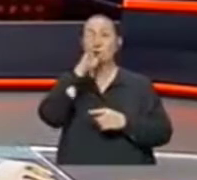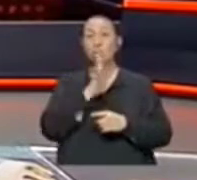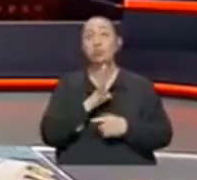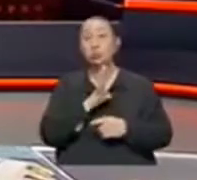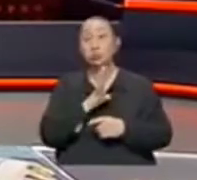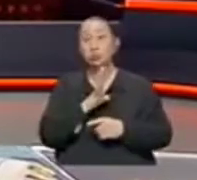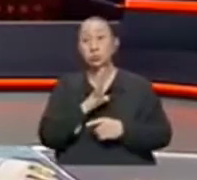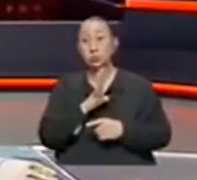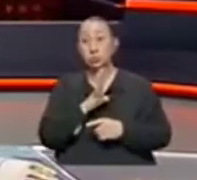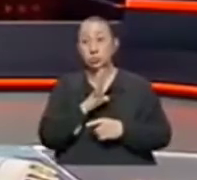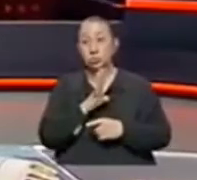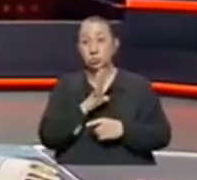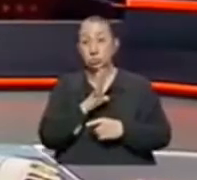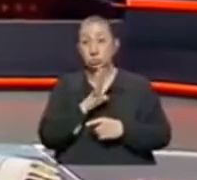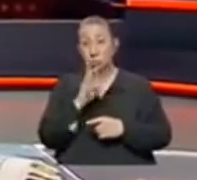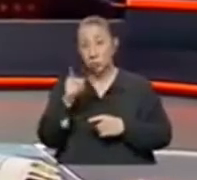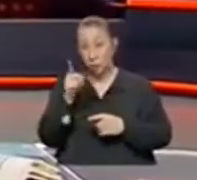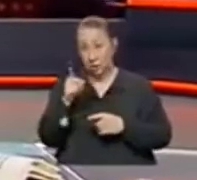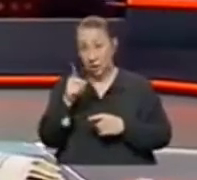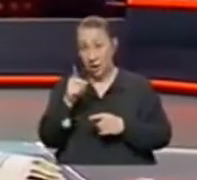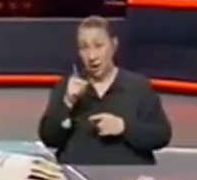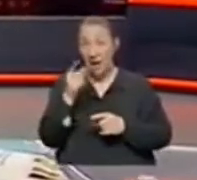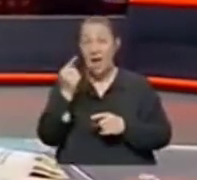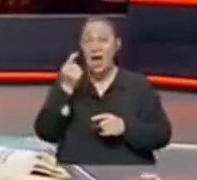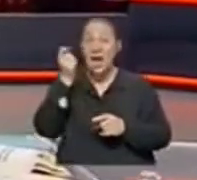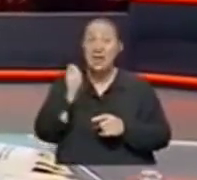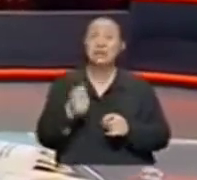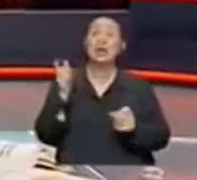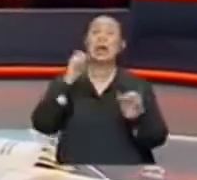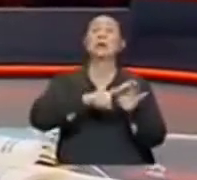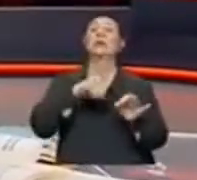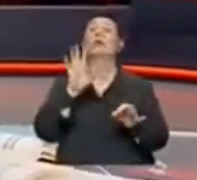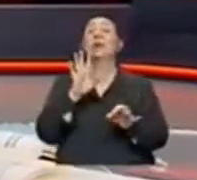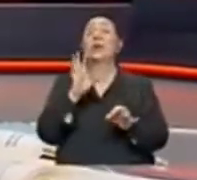6400. Onları da aslen atamıyorlar.